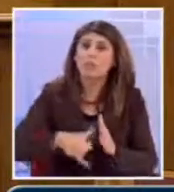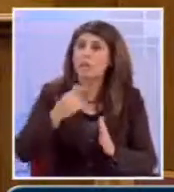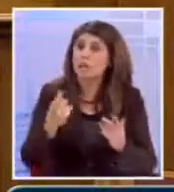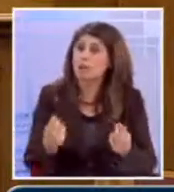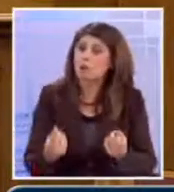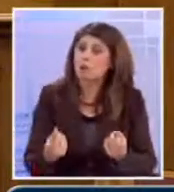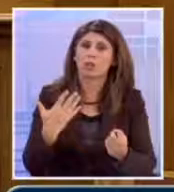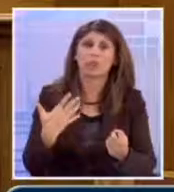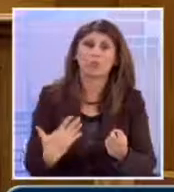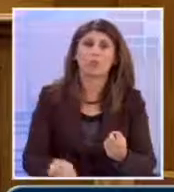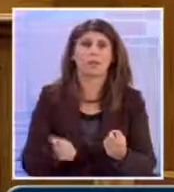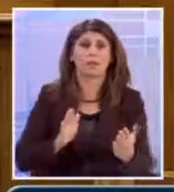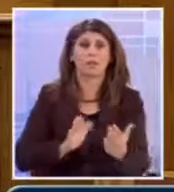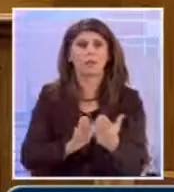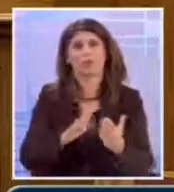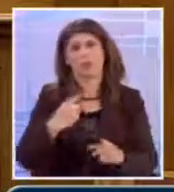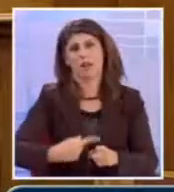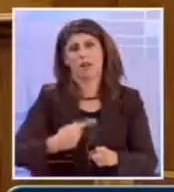που αντιμετωπίζει η χώρα.